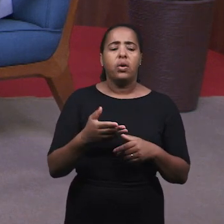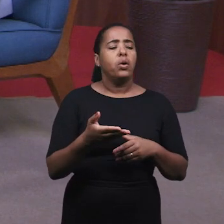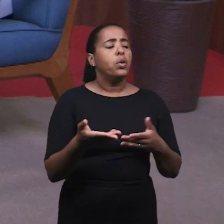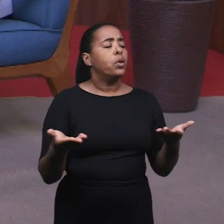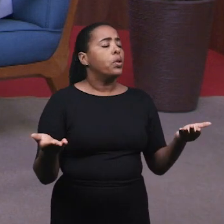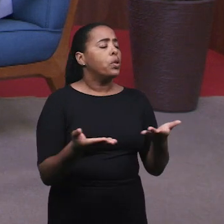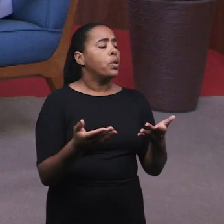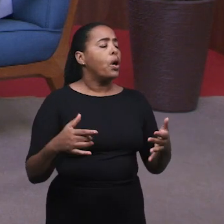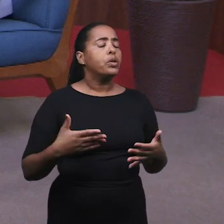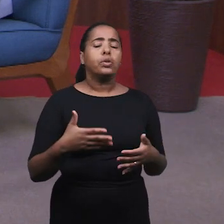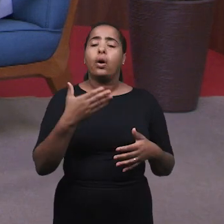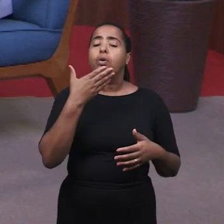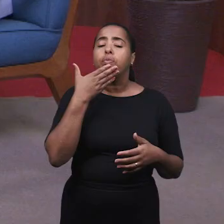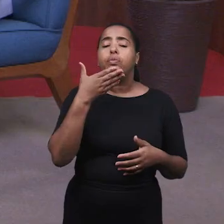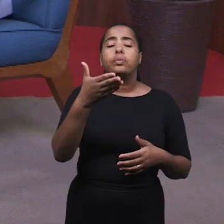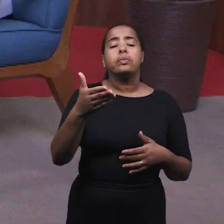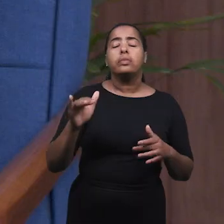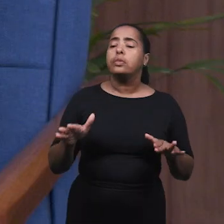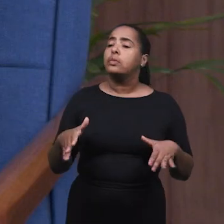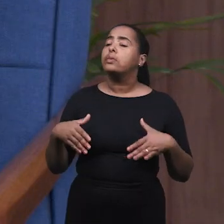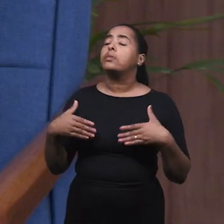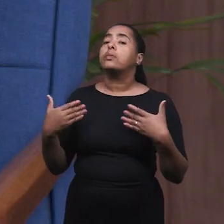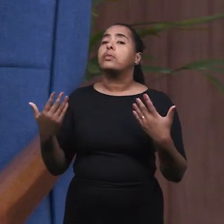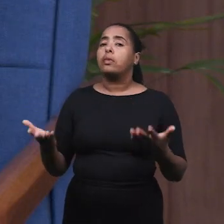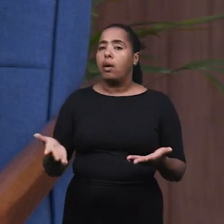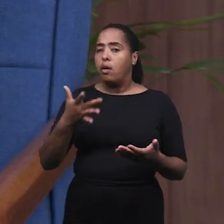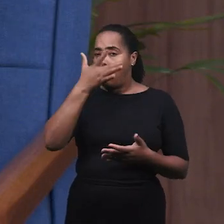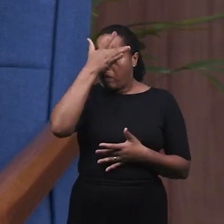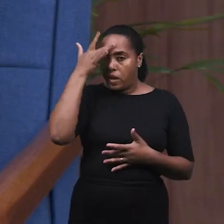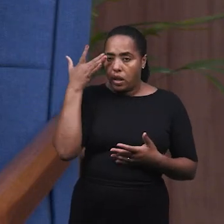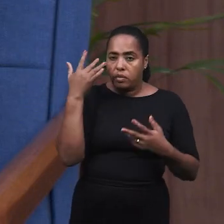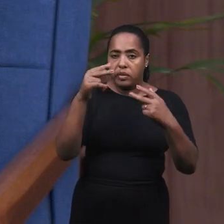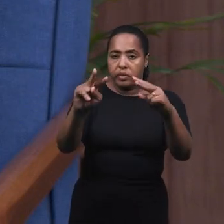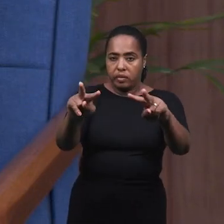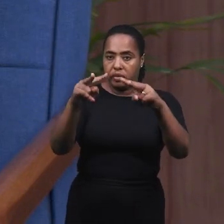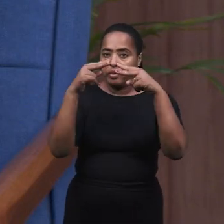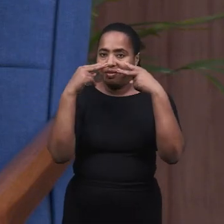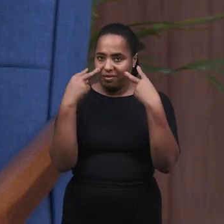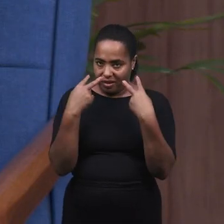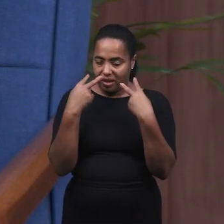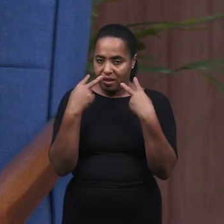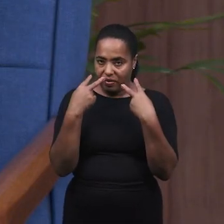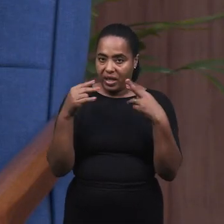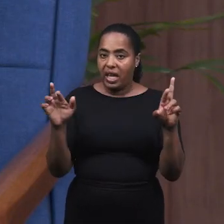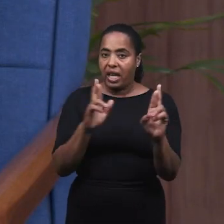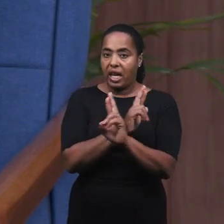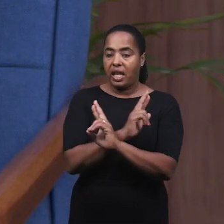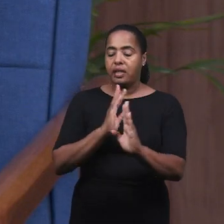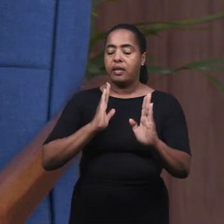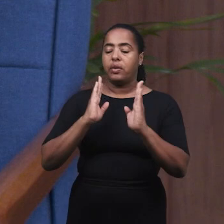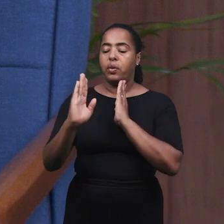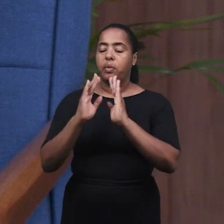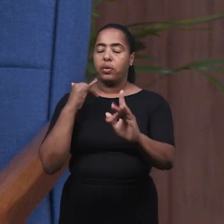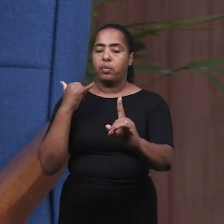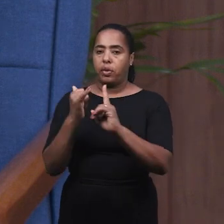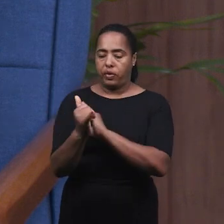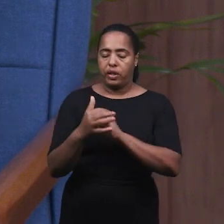donc le message de la fin que nous pouvons laisser ici pour la personne qui nous assiste à propos de ce moment prophétique que nous avons